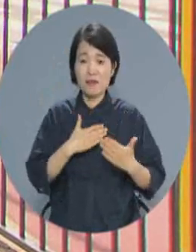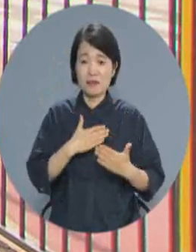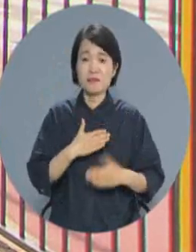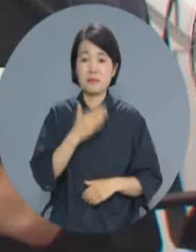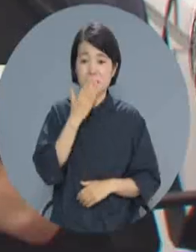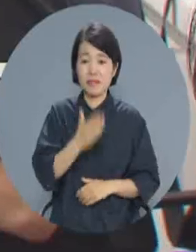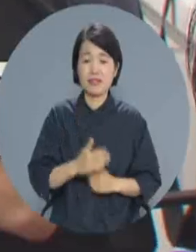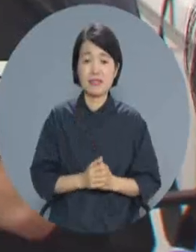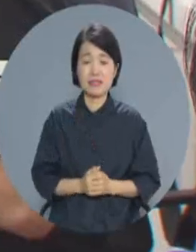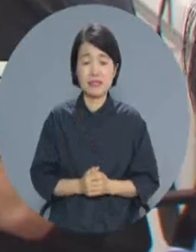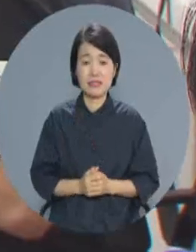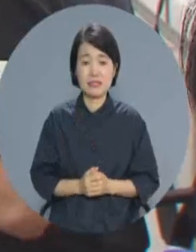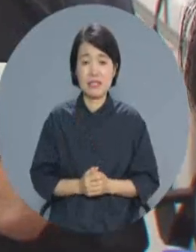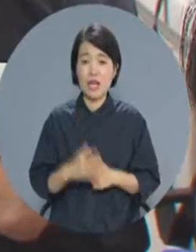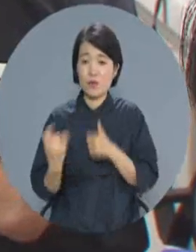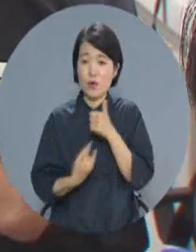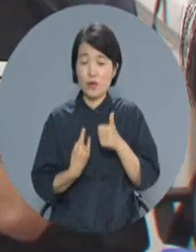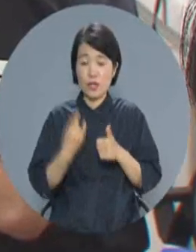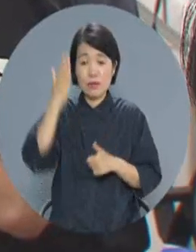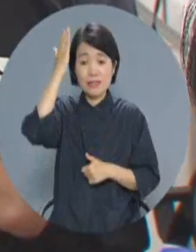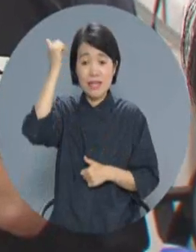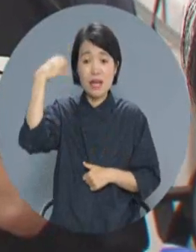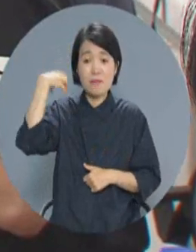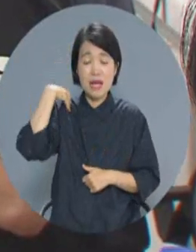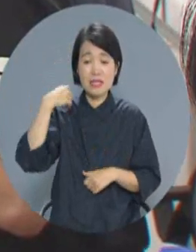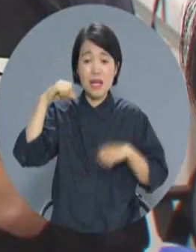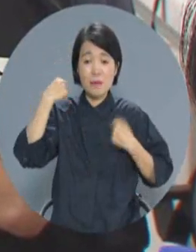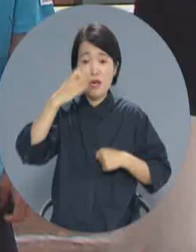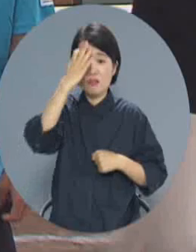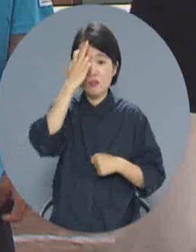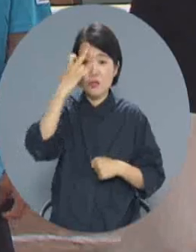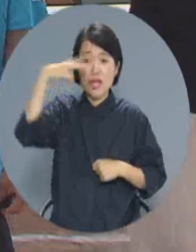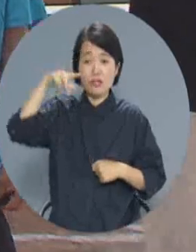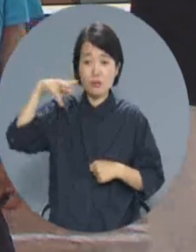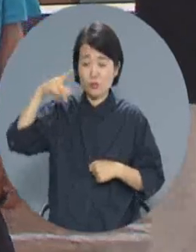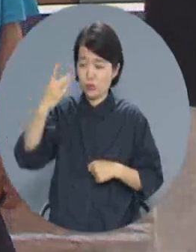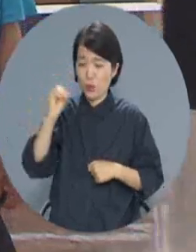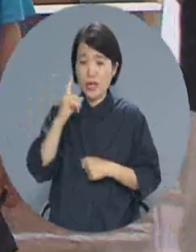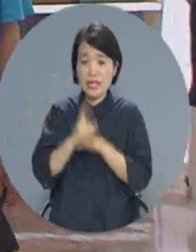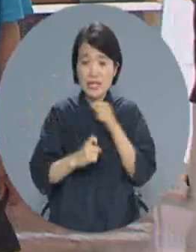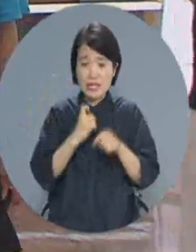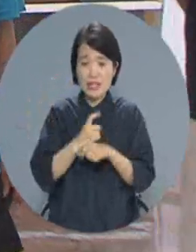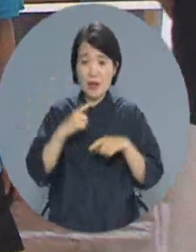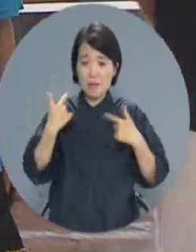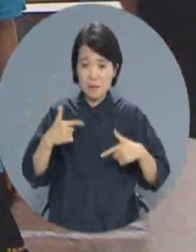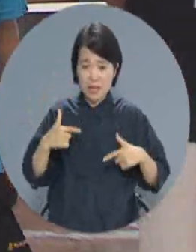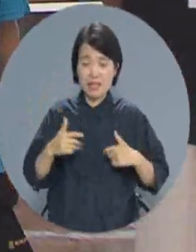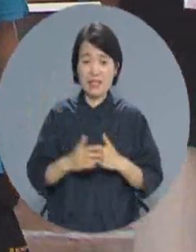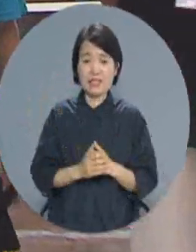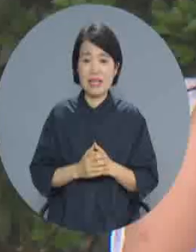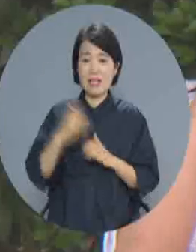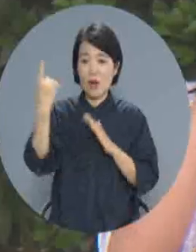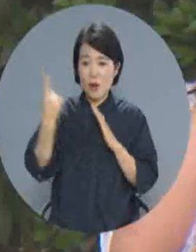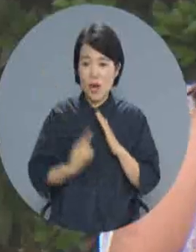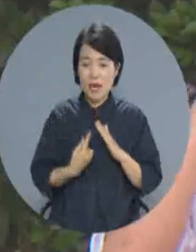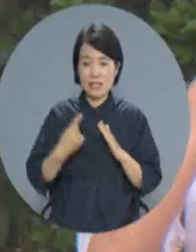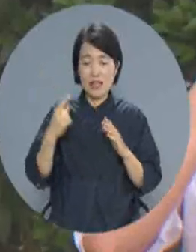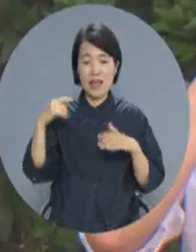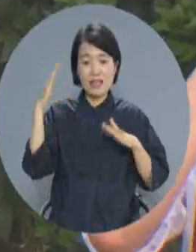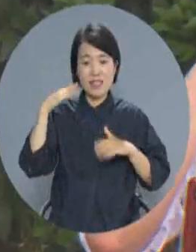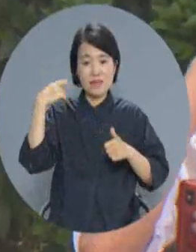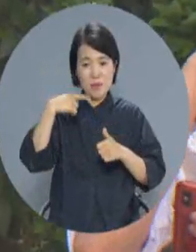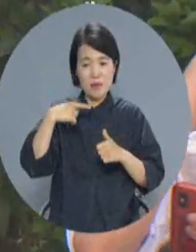있습니다. 위원회 운영위원장을 맡은 배우 최수종 씨가 매년 캠프를 찾아 학생들을 지도하고